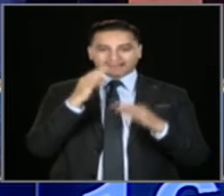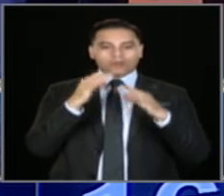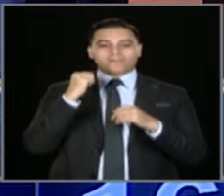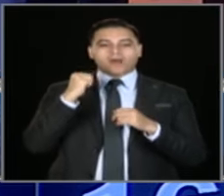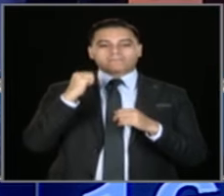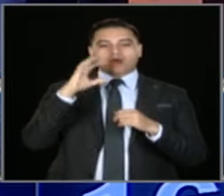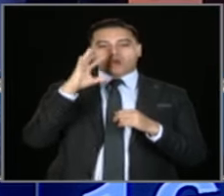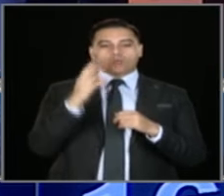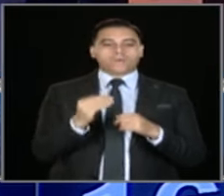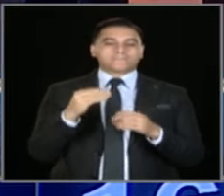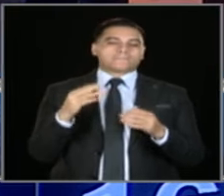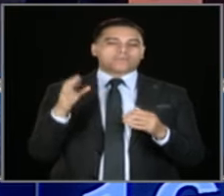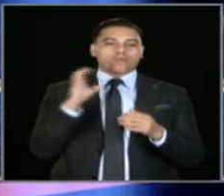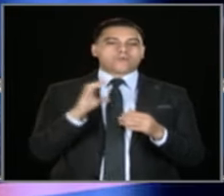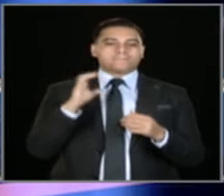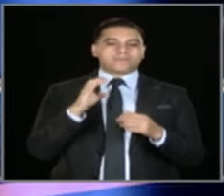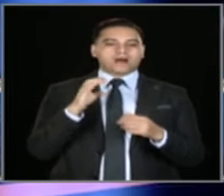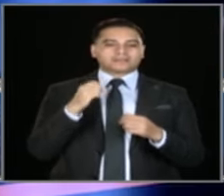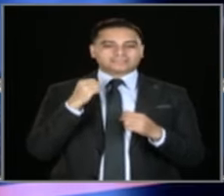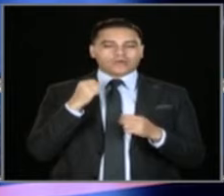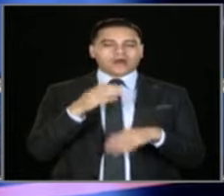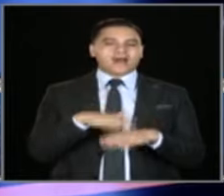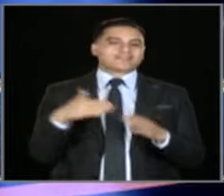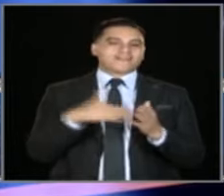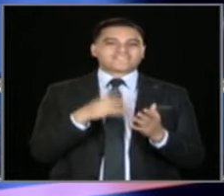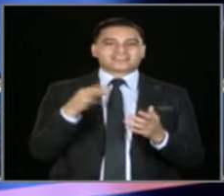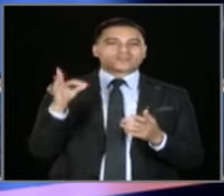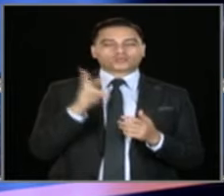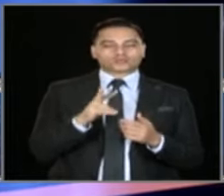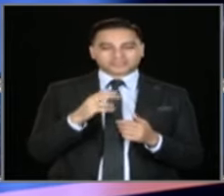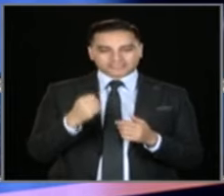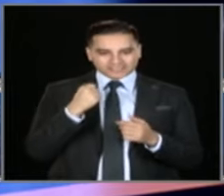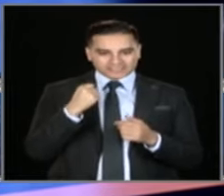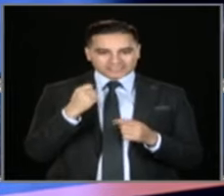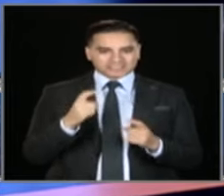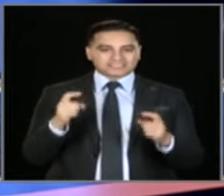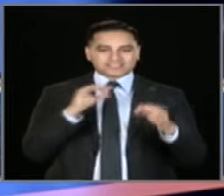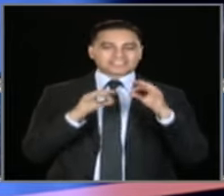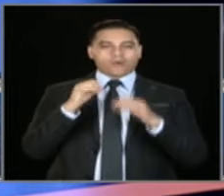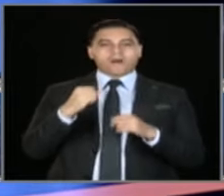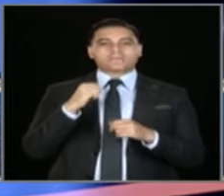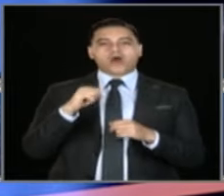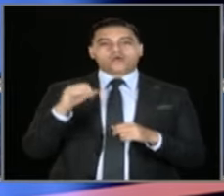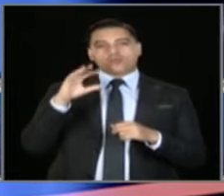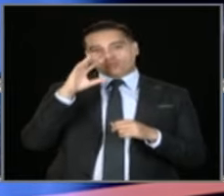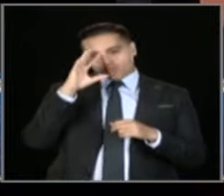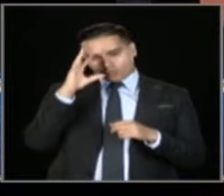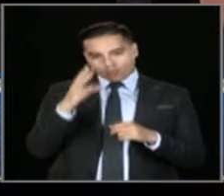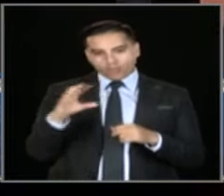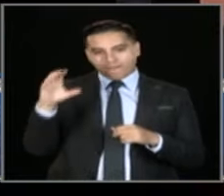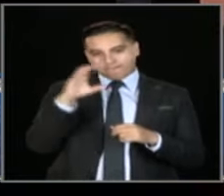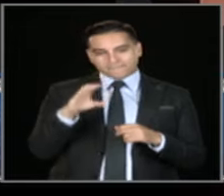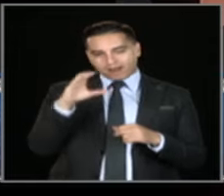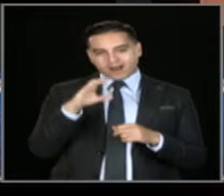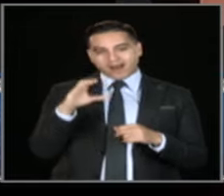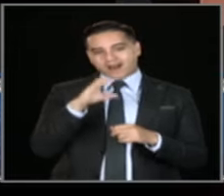القدم حتى عام 2023؟ أنا بقول هولندي. ده أنا سمعت بولندي. طب الحمد لله. 125